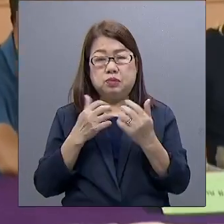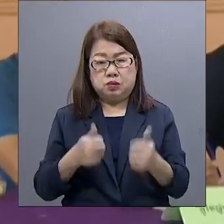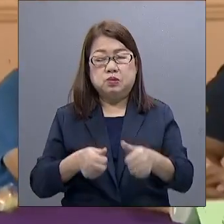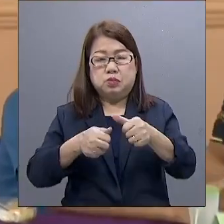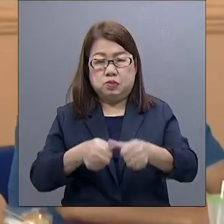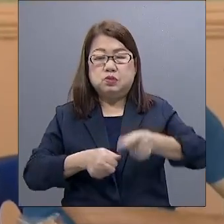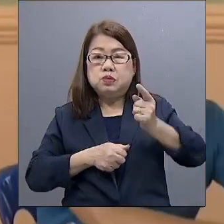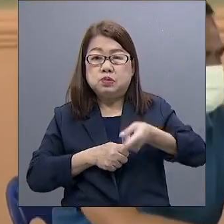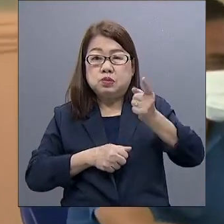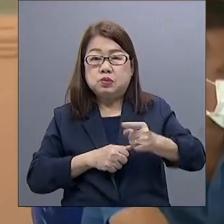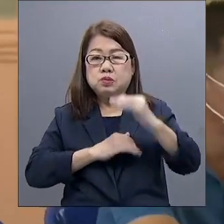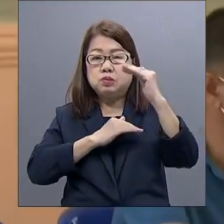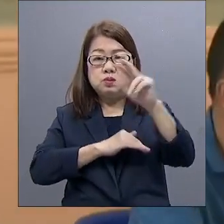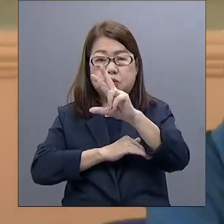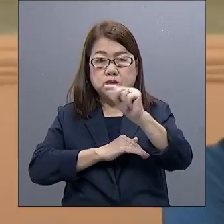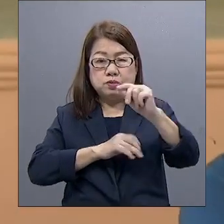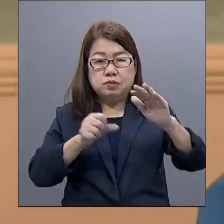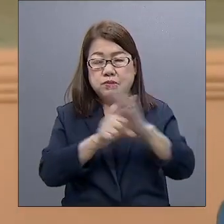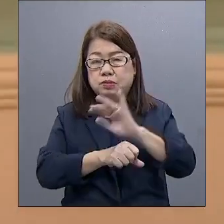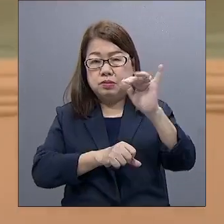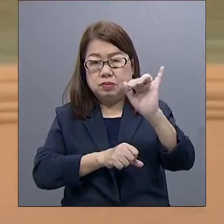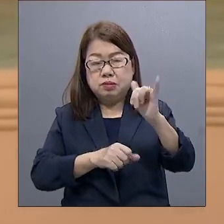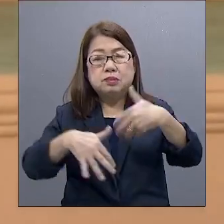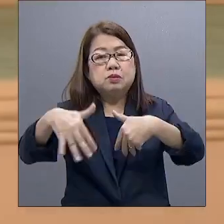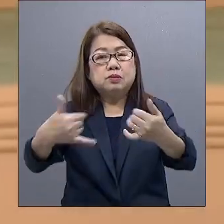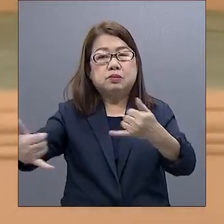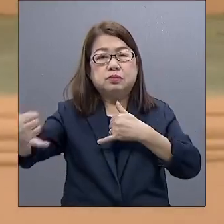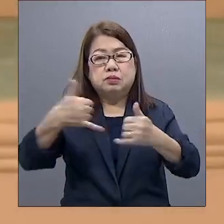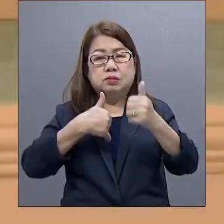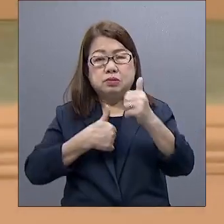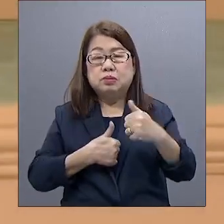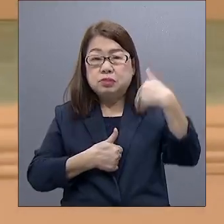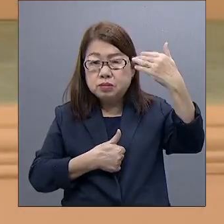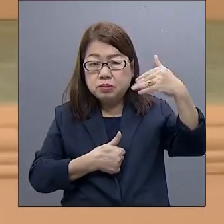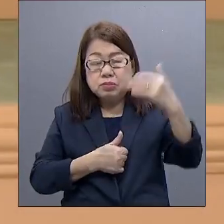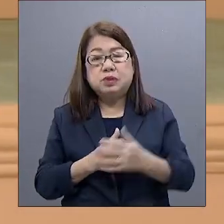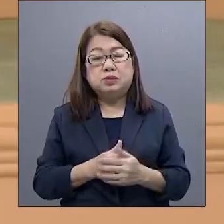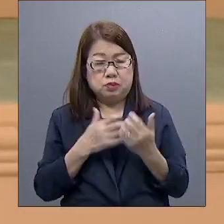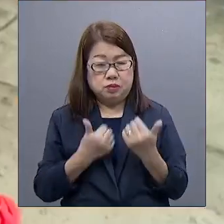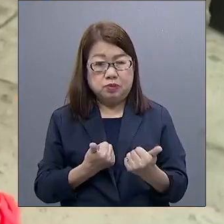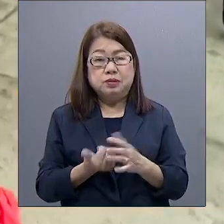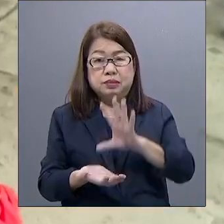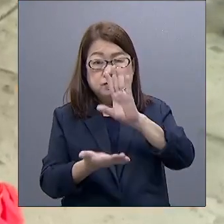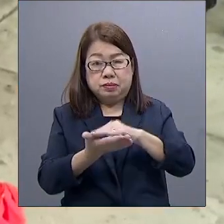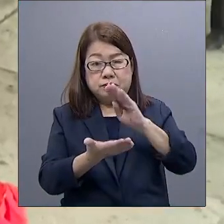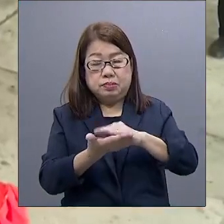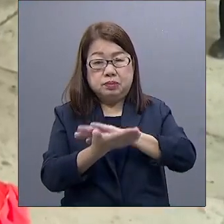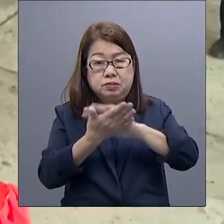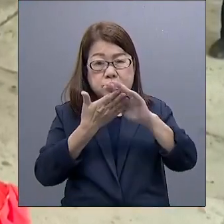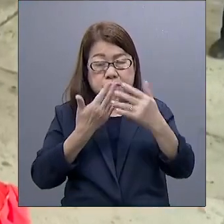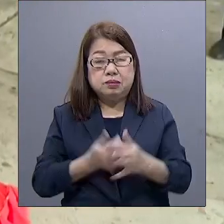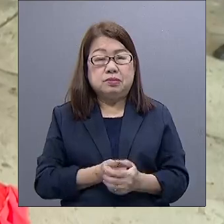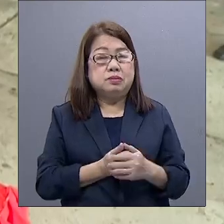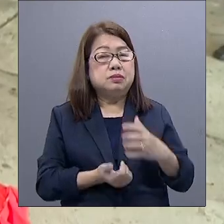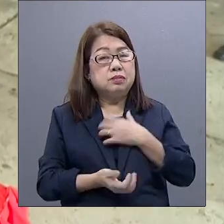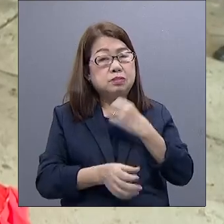นขั้นตอนการรับฟงความคิดเห็นอยู่หลังจากนี้ Cle Prime k seiner ajing systemก็จะส่เอกสารข้อมูลของเหืองแรกที่